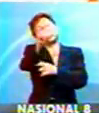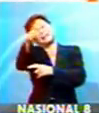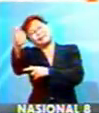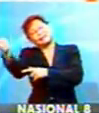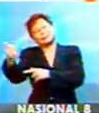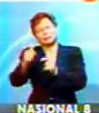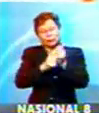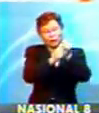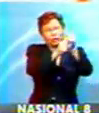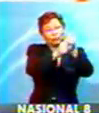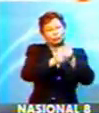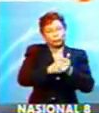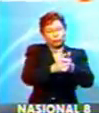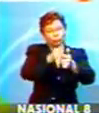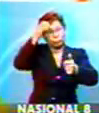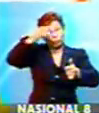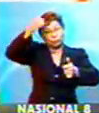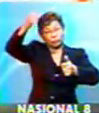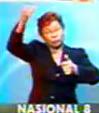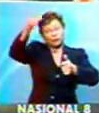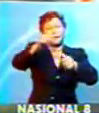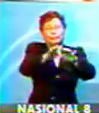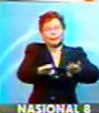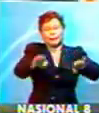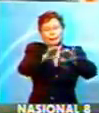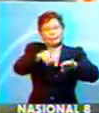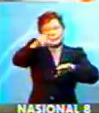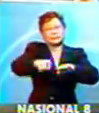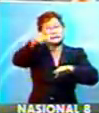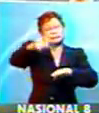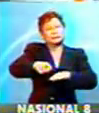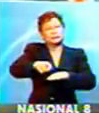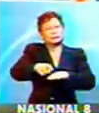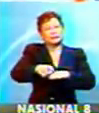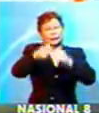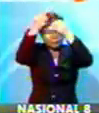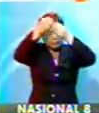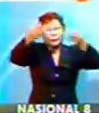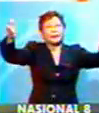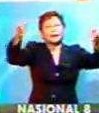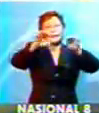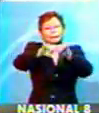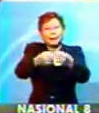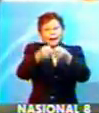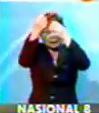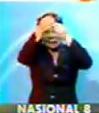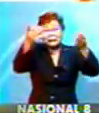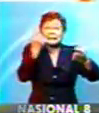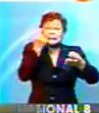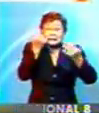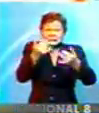mematuhi konsep-konsep saluran berita ia mesti bersifat Breaking News banyak Breaking News yang